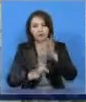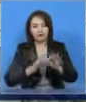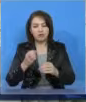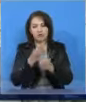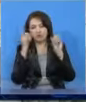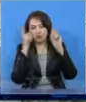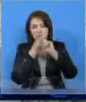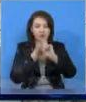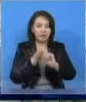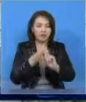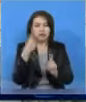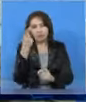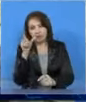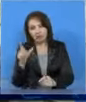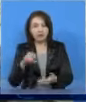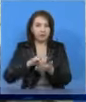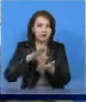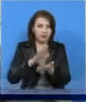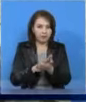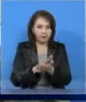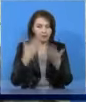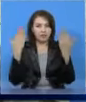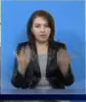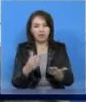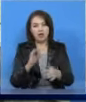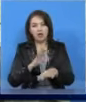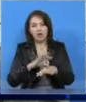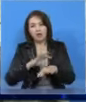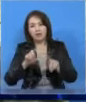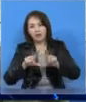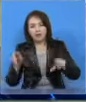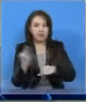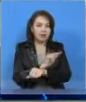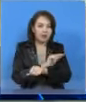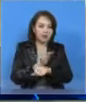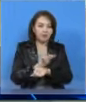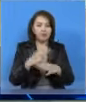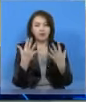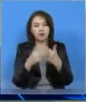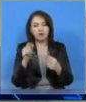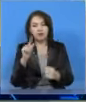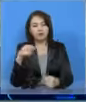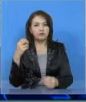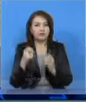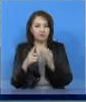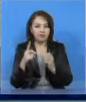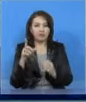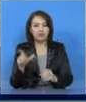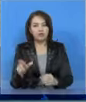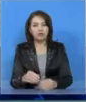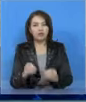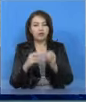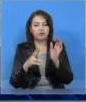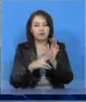COVID инфекциясын жұқтырған бір ғана адам тіркеліп отыр. Қазір инфекциялық ауруханада емделіп жатқандар саны 111. Оның ішінде